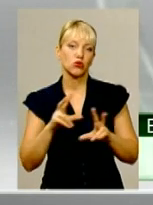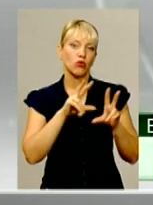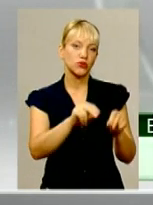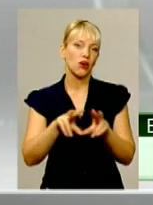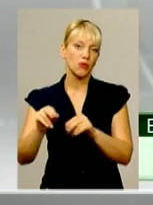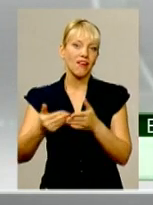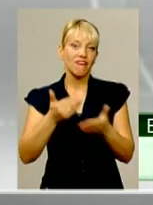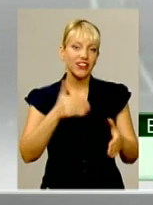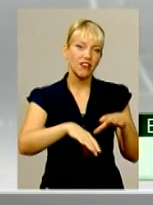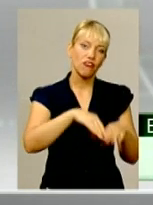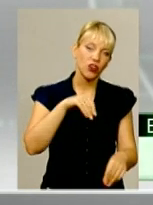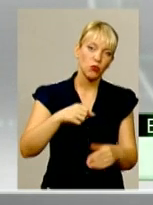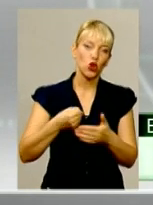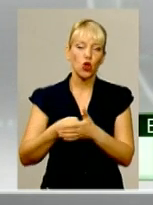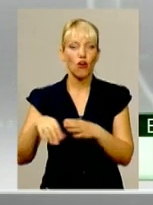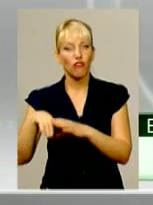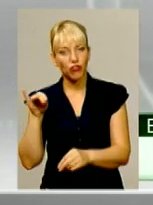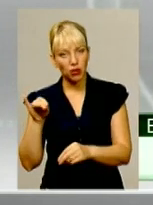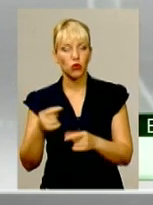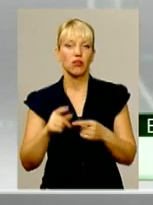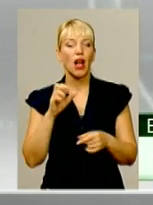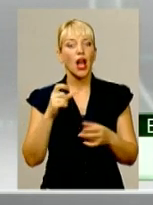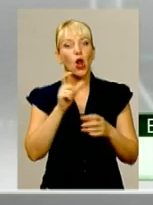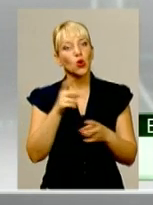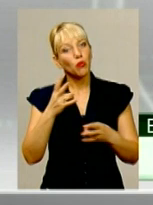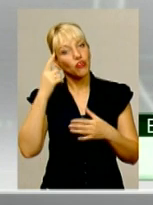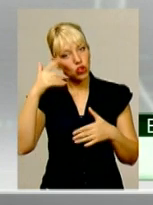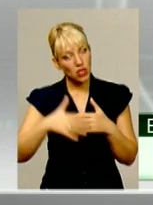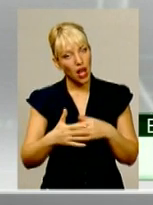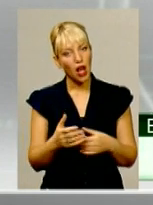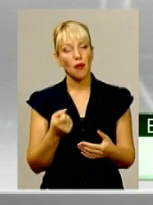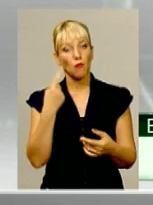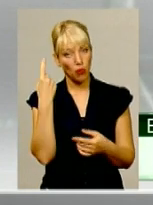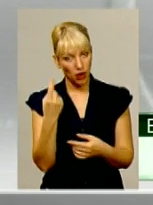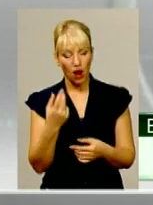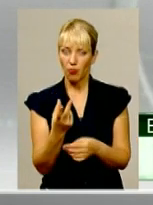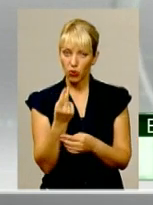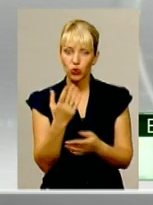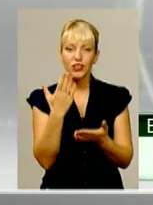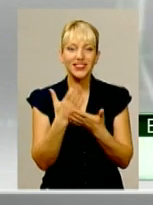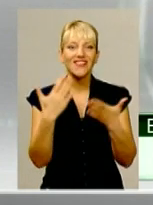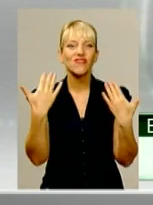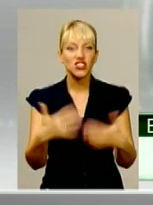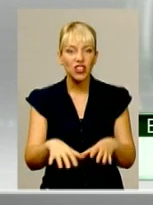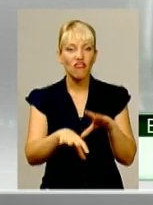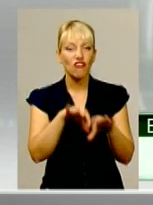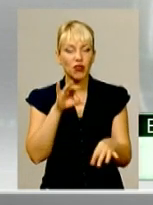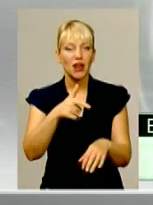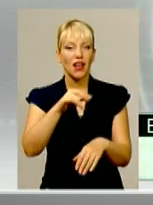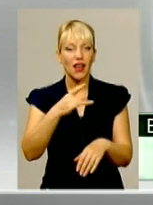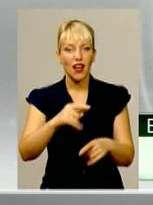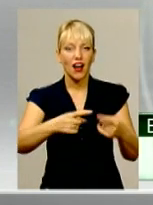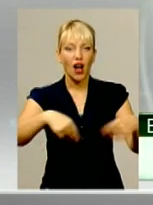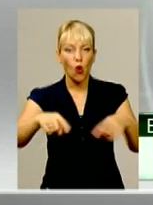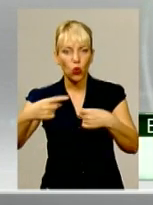Я думаю, люди мають це розуміти, це по-перше. А по-друге, є ж округи, в яких вже і Шенькович прийшов, і Герега прийшов. І ці